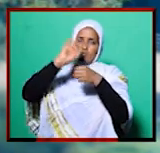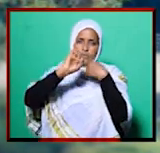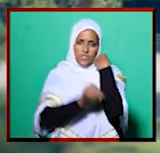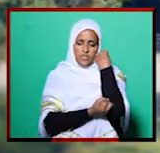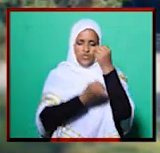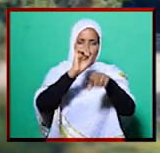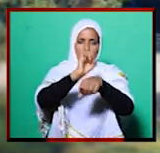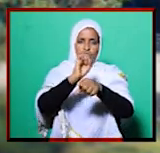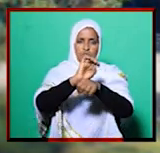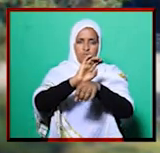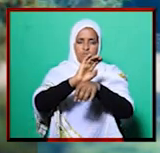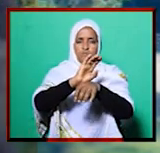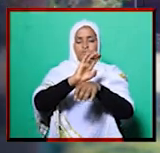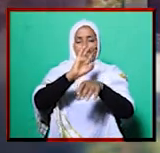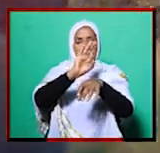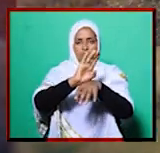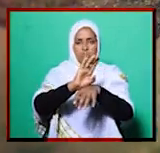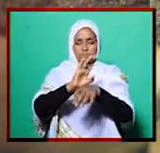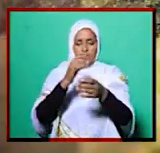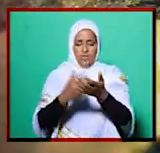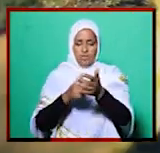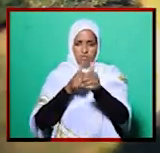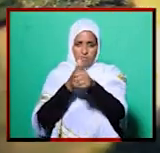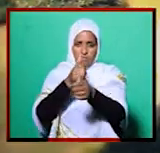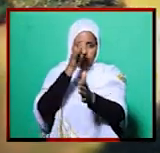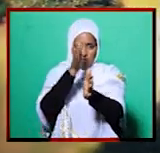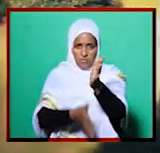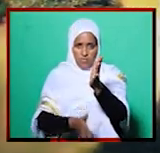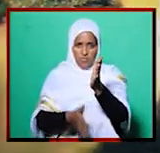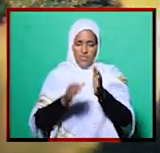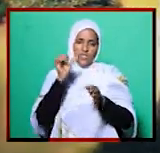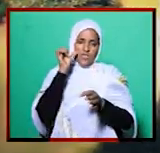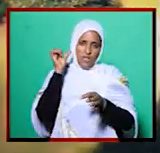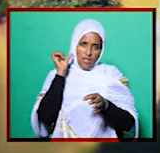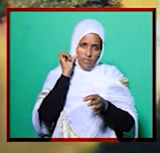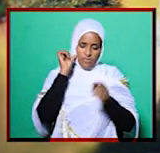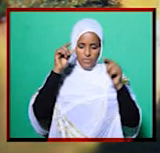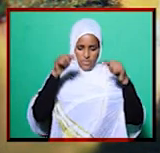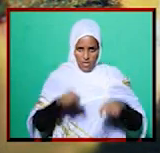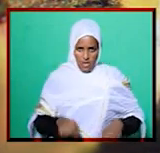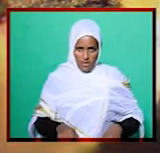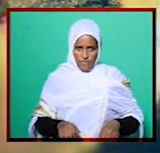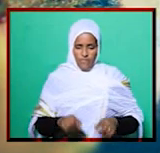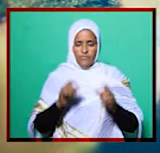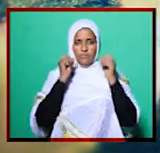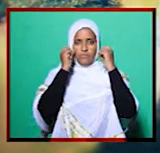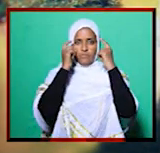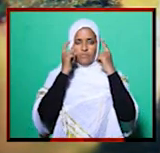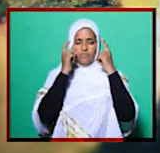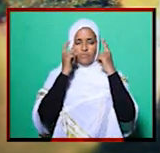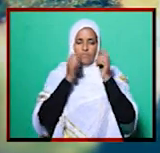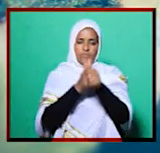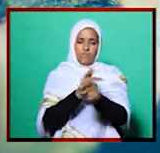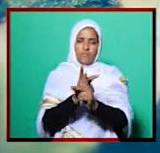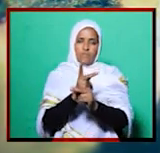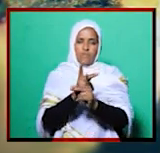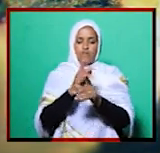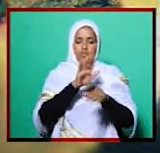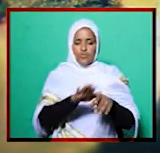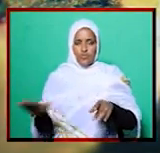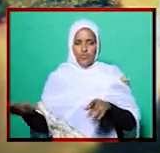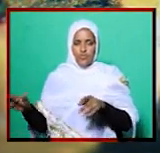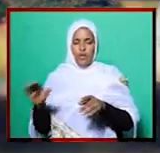ክርስቲያንም ይህንን የሐዋርያት ተልእኮ ለመፈጸም ትላንትም ዛሬም ትተጋለች። ልጆቿ